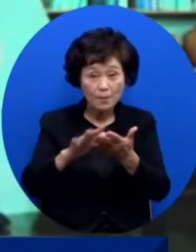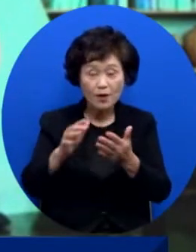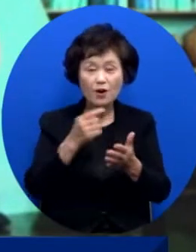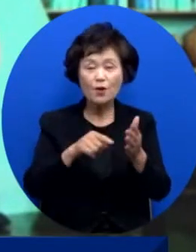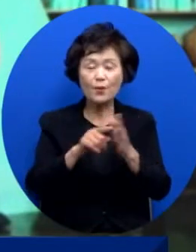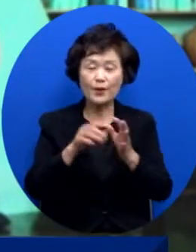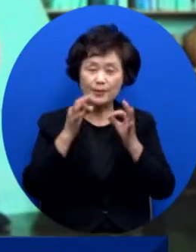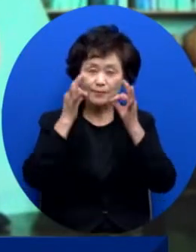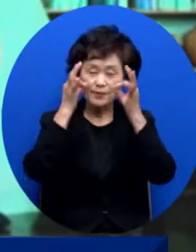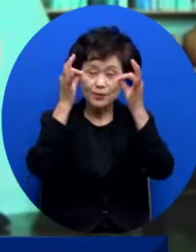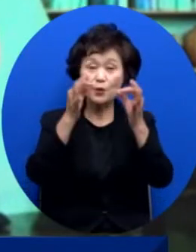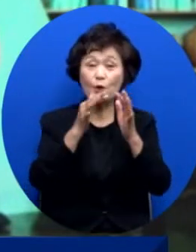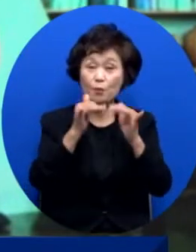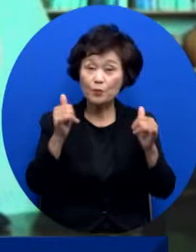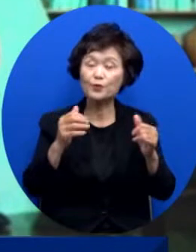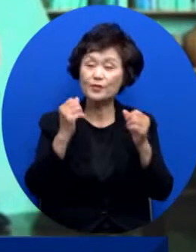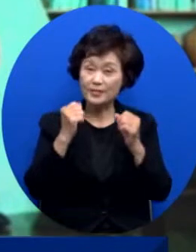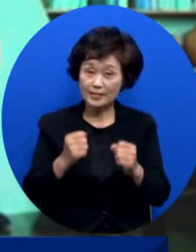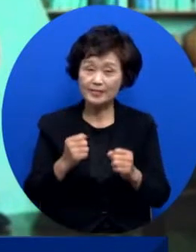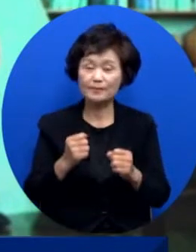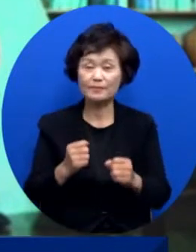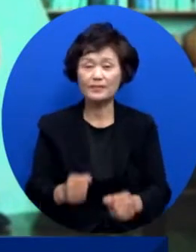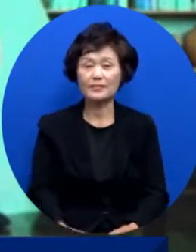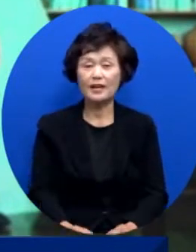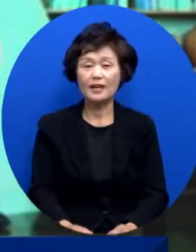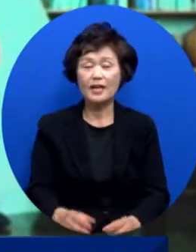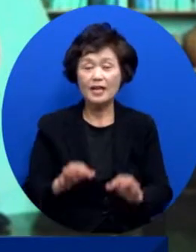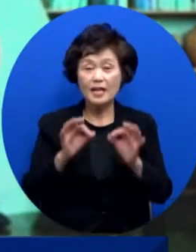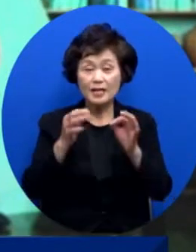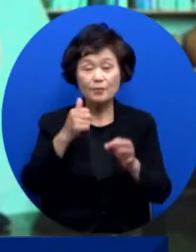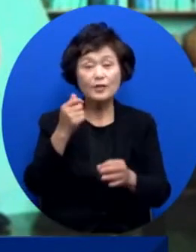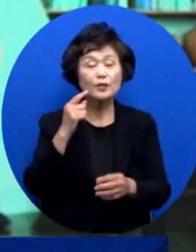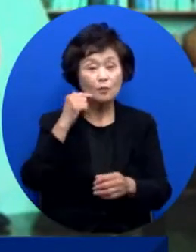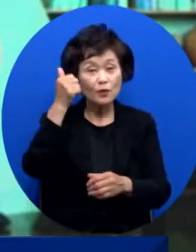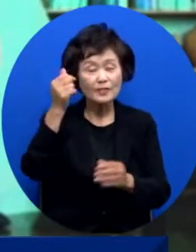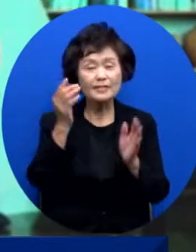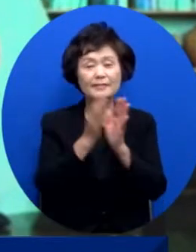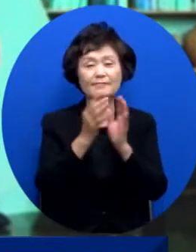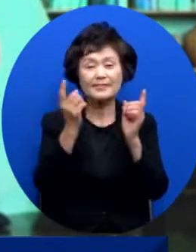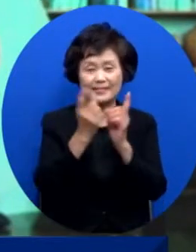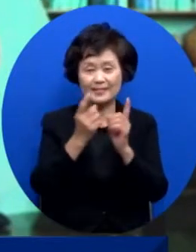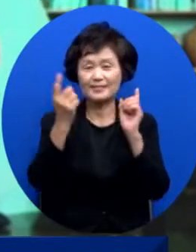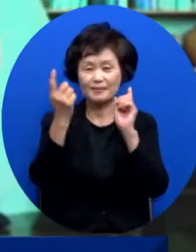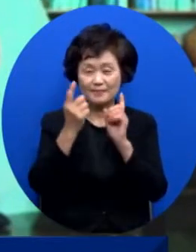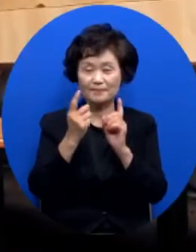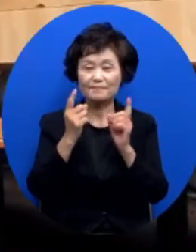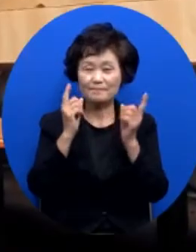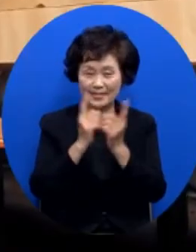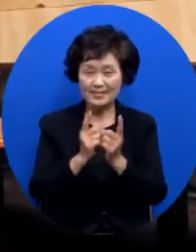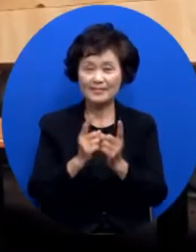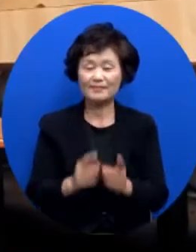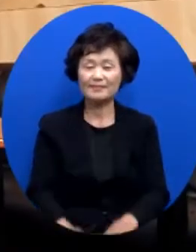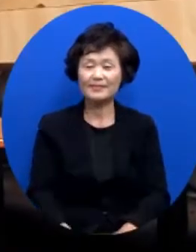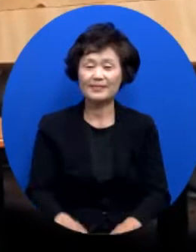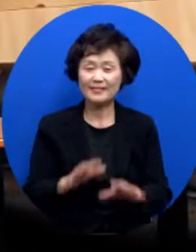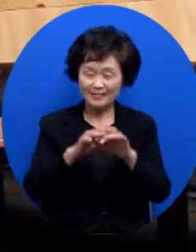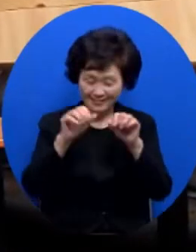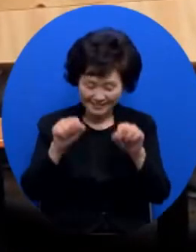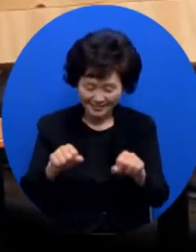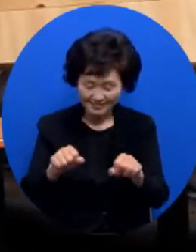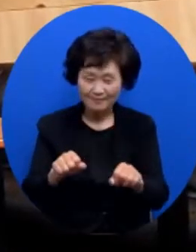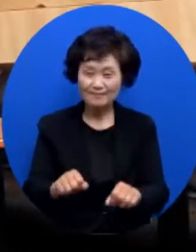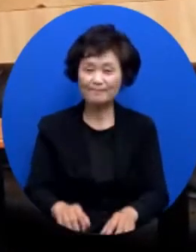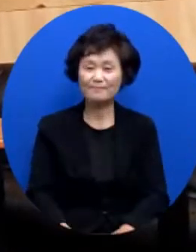분이 계십니다. 인천평화학교 추진위원장 김의중 목사님을 직접 만나고 왔습니다. 목사 안녕하세요.